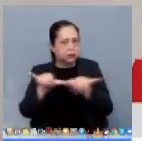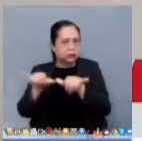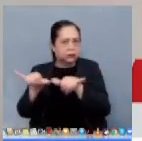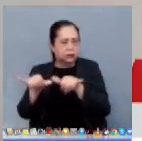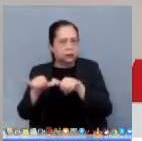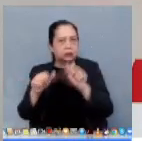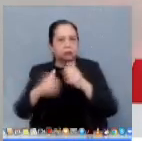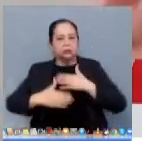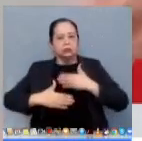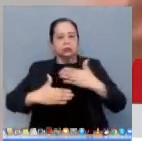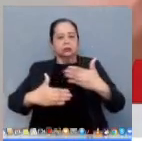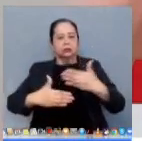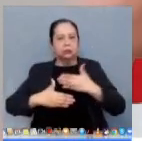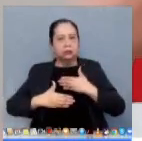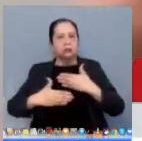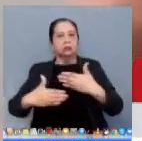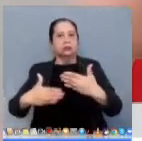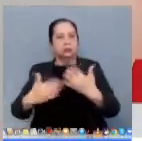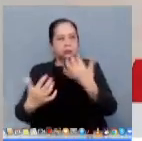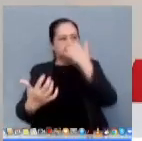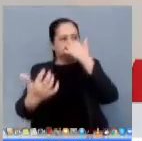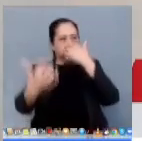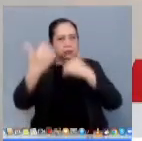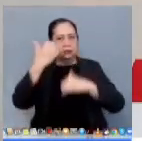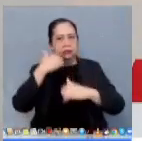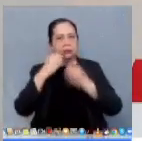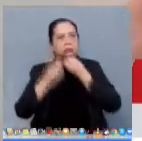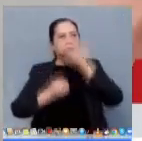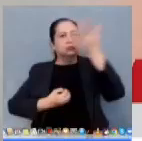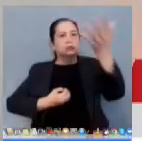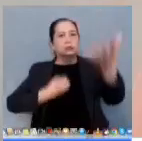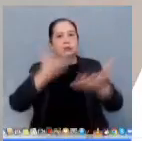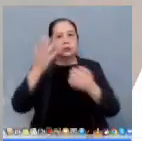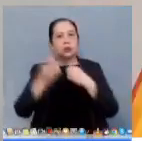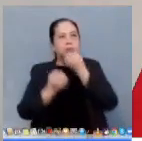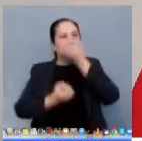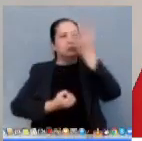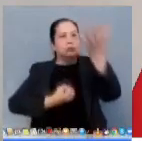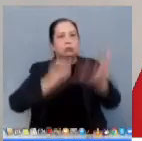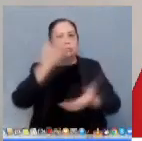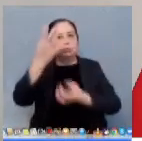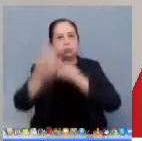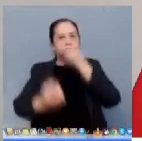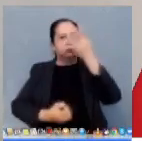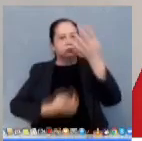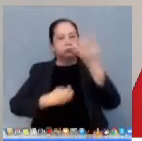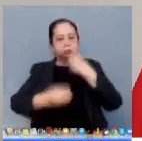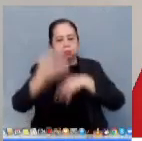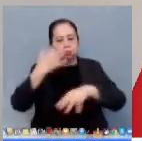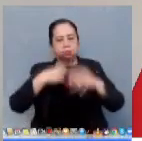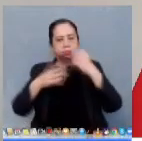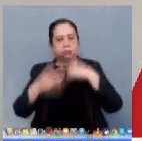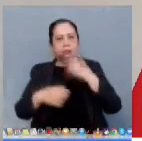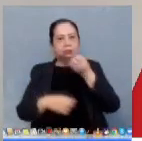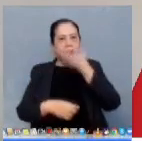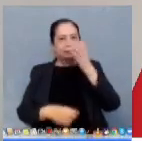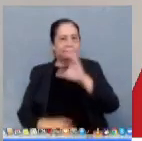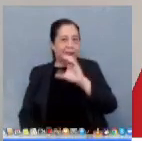palabas. Dahil lahat ng tao humihinga naman palabas at nag-expel ng carbon dioxide,